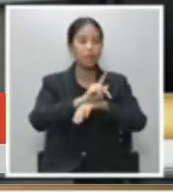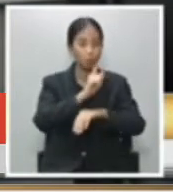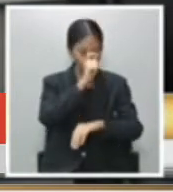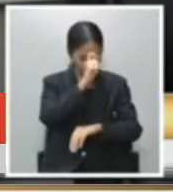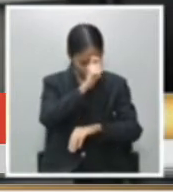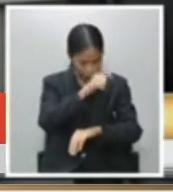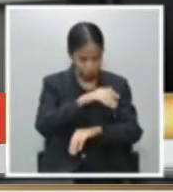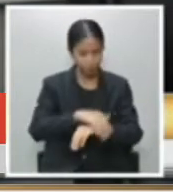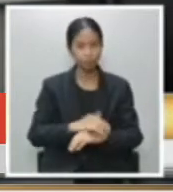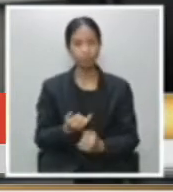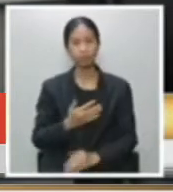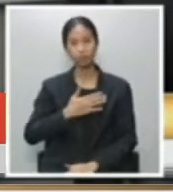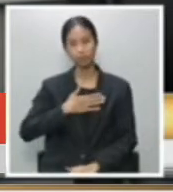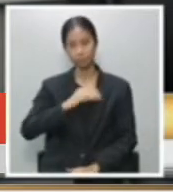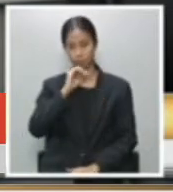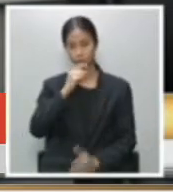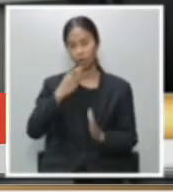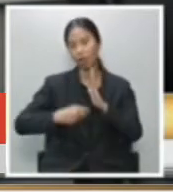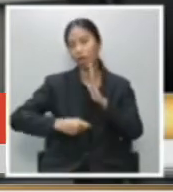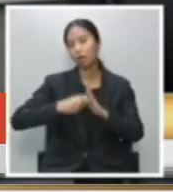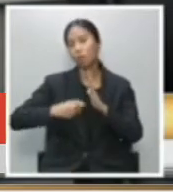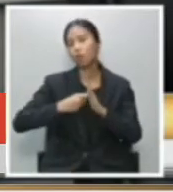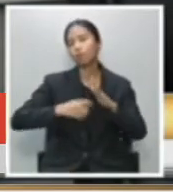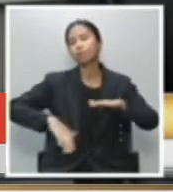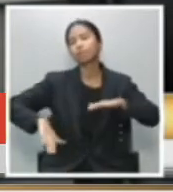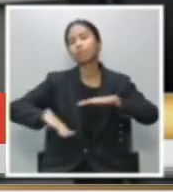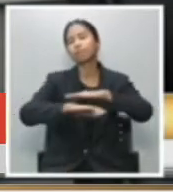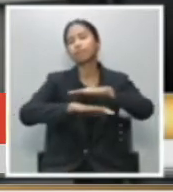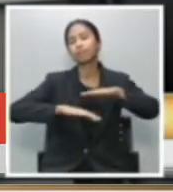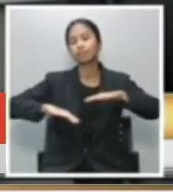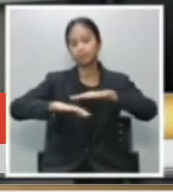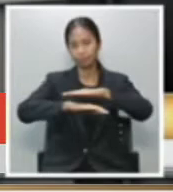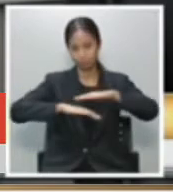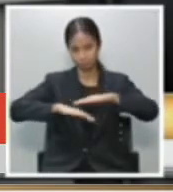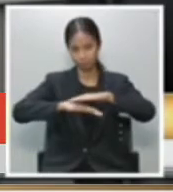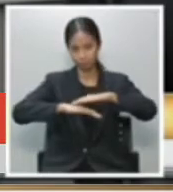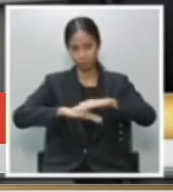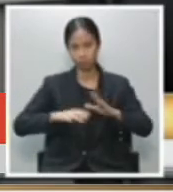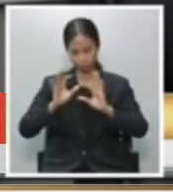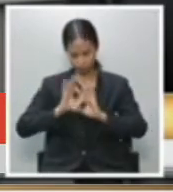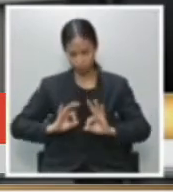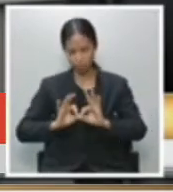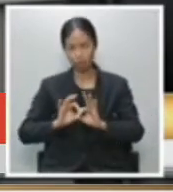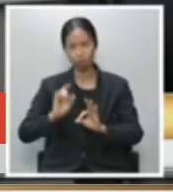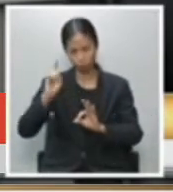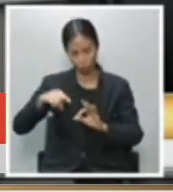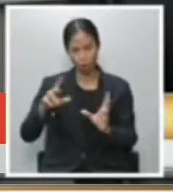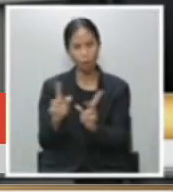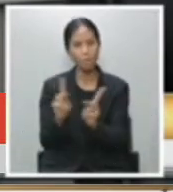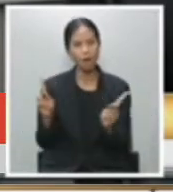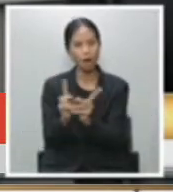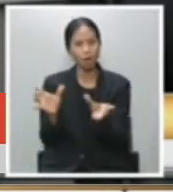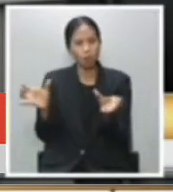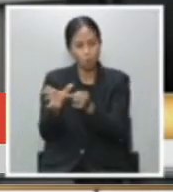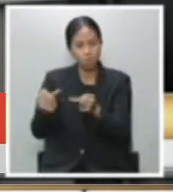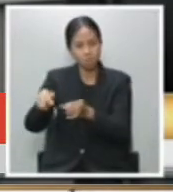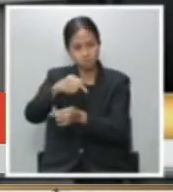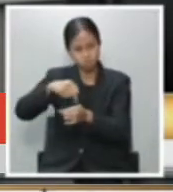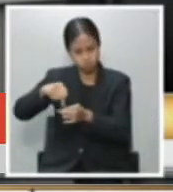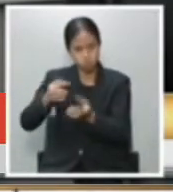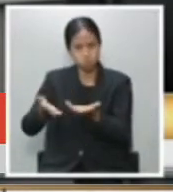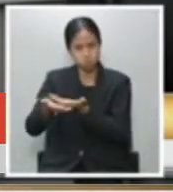ที่ผมกราบเรียนท่านประธานไปนั่นเป็นเหตุผลเบื้องต้นนะครับที่ควรจะต้องตั้งกรรมาธิการและที่สำคัญท่านประธาน